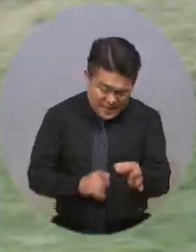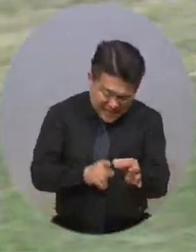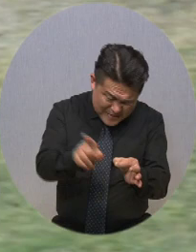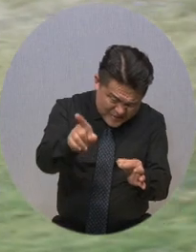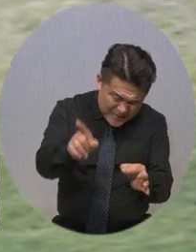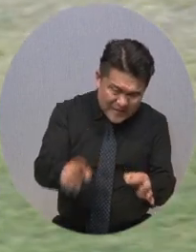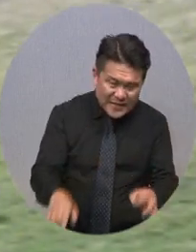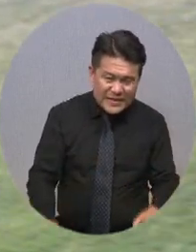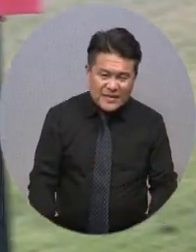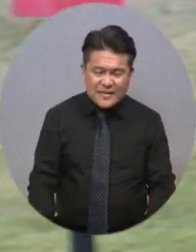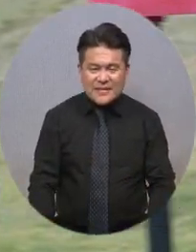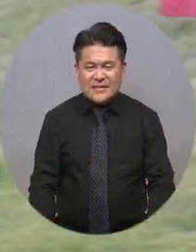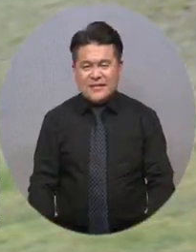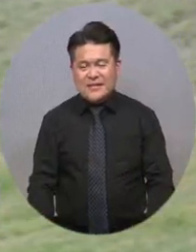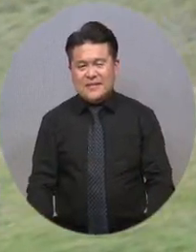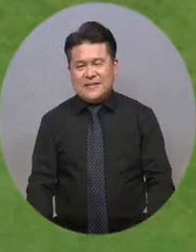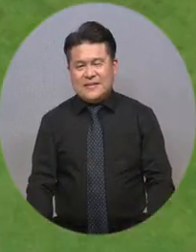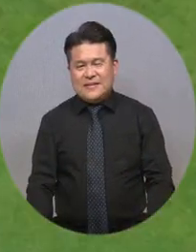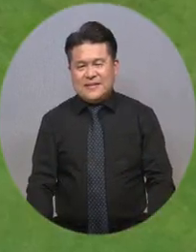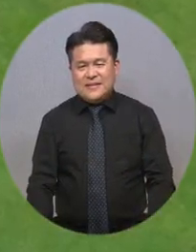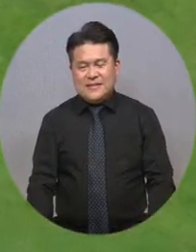아깝다. 오케이.